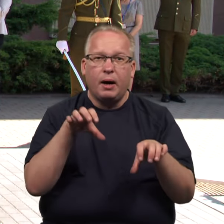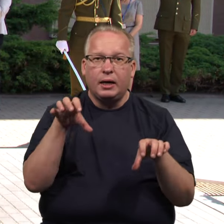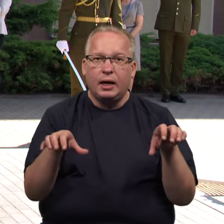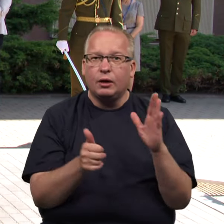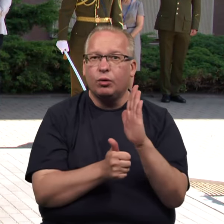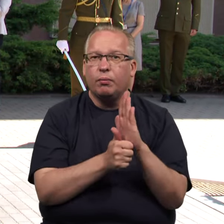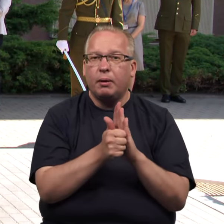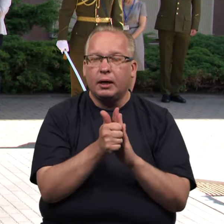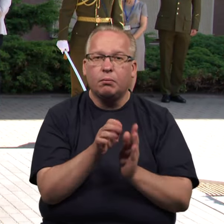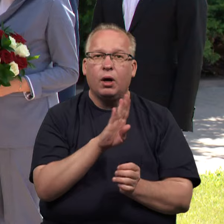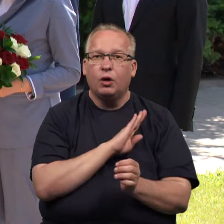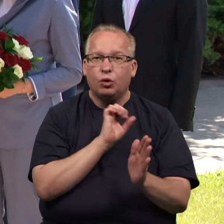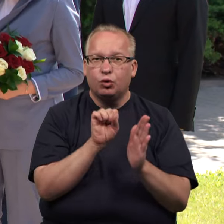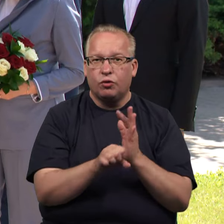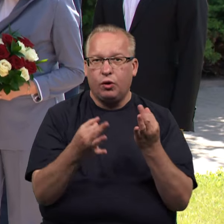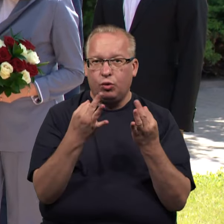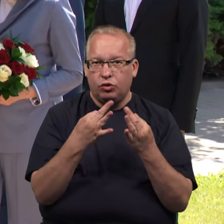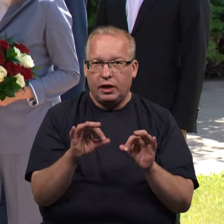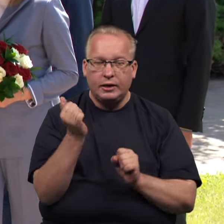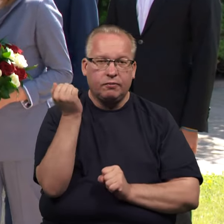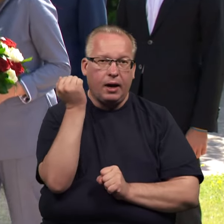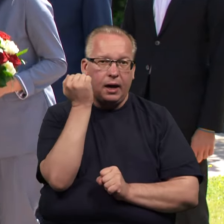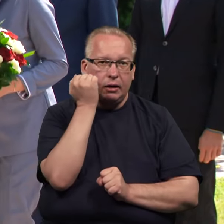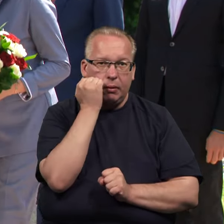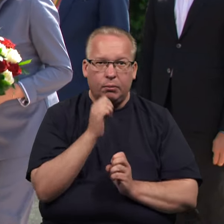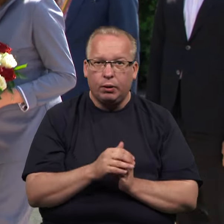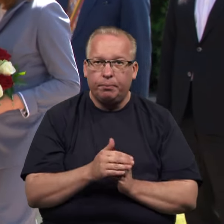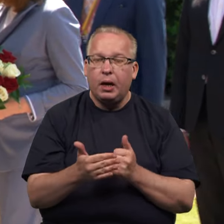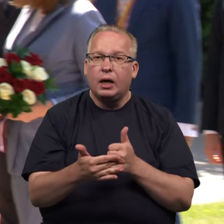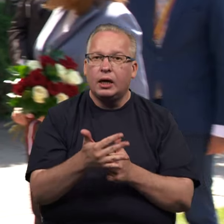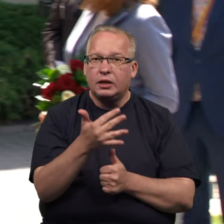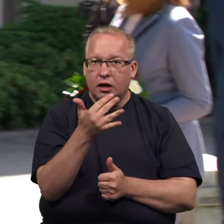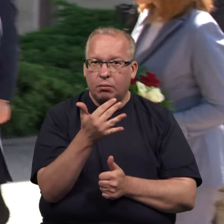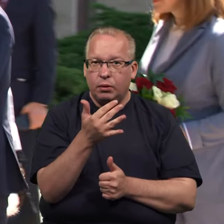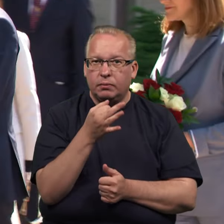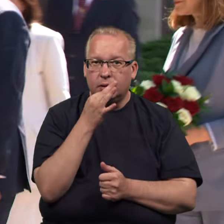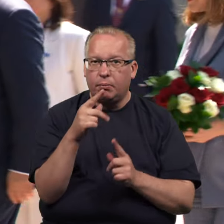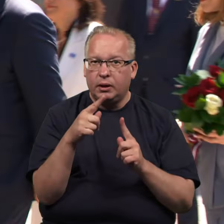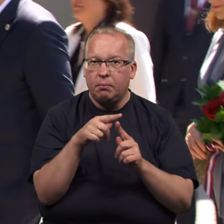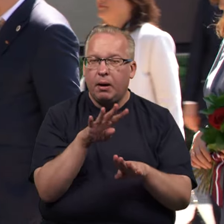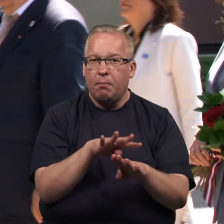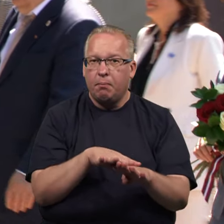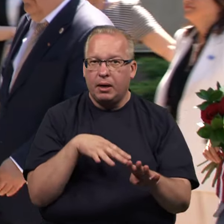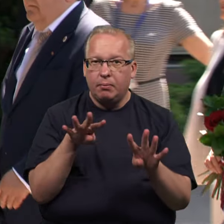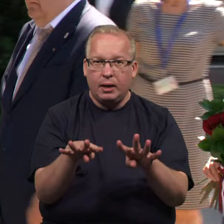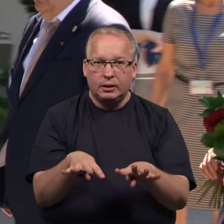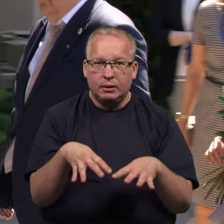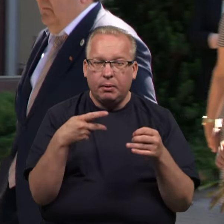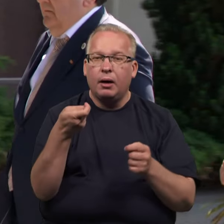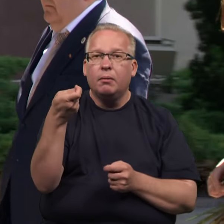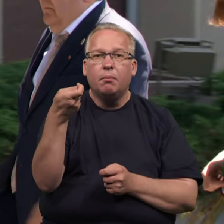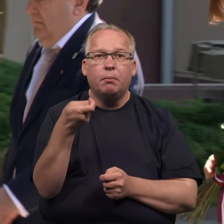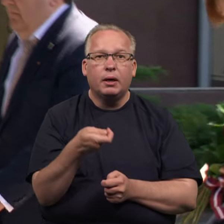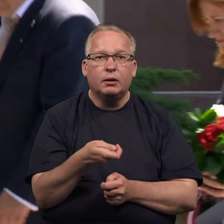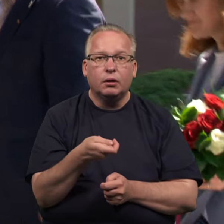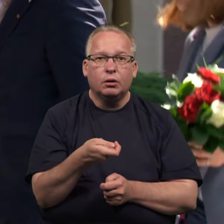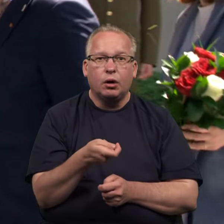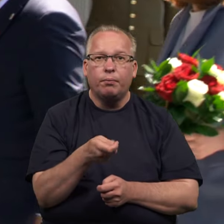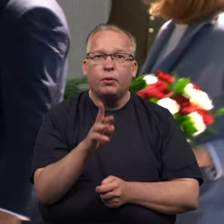pagerbė žuvusiųjų už laisvę atminimą. Kaip ceremonijos metu pabrėžia Tarybos parlamentinės asamblėjos prezidentas